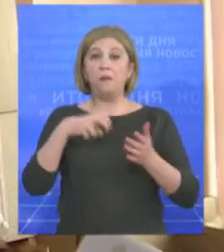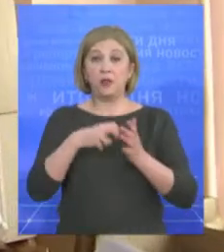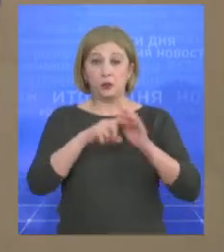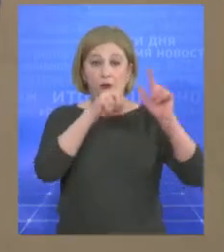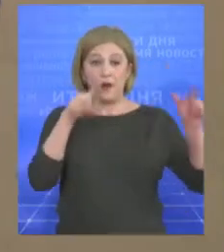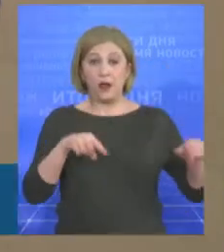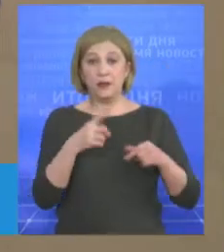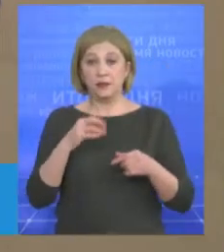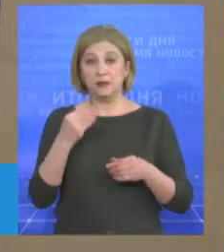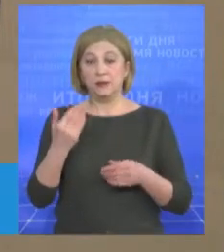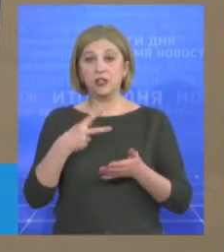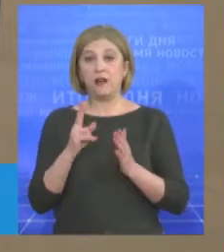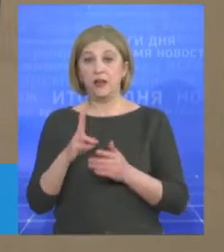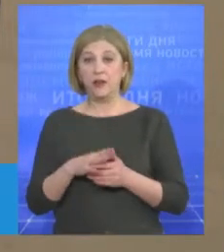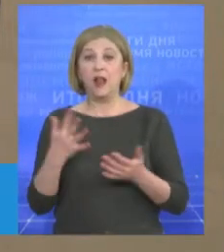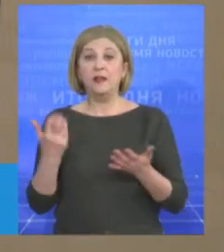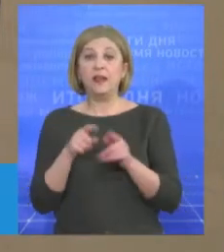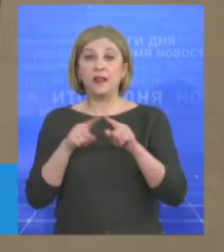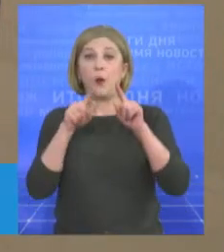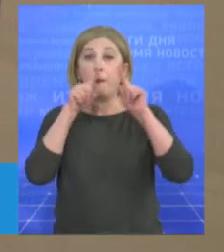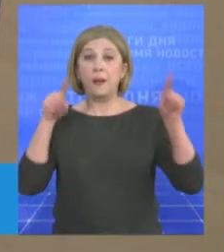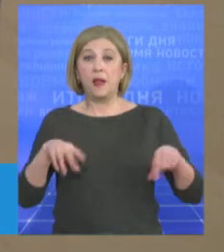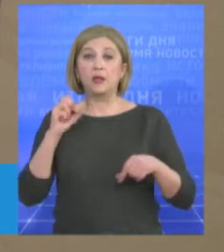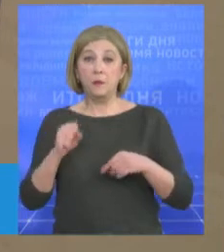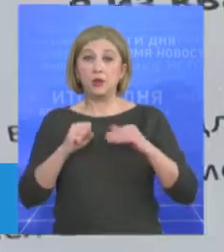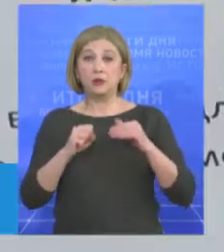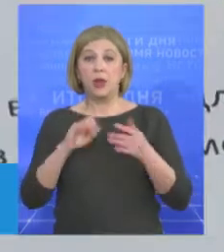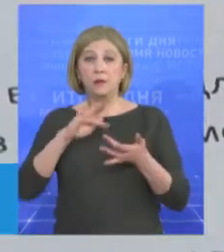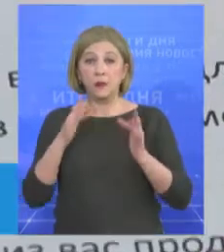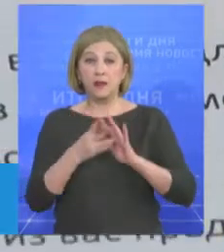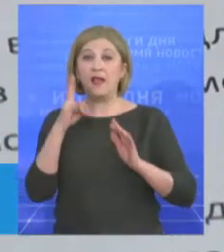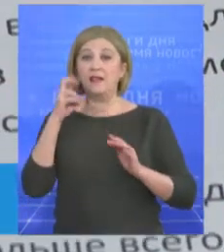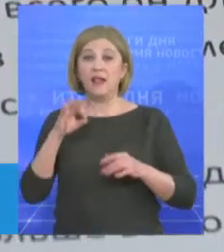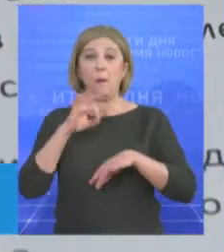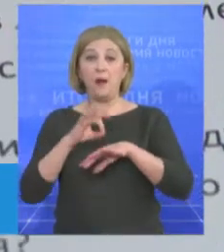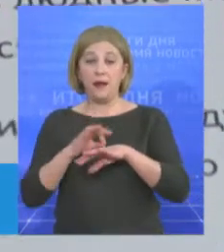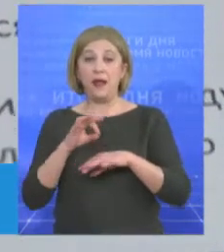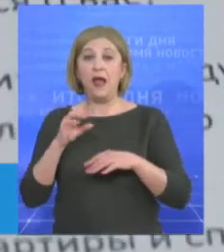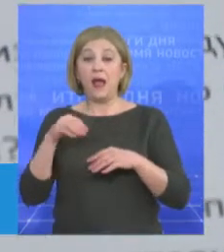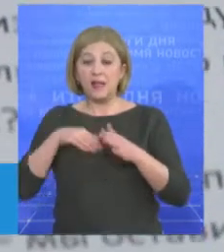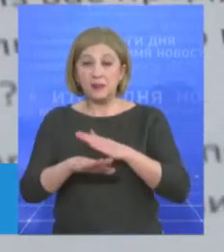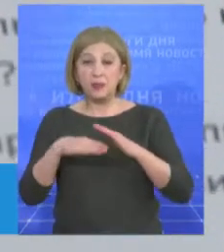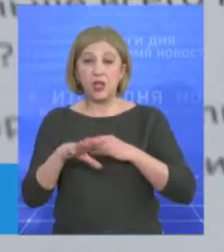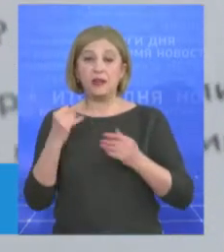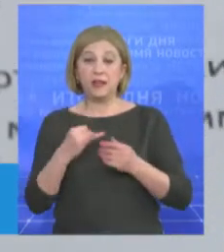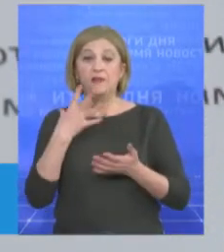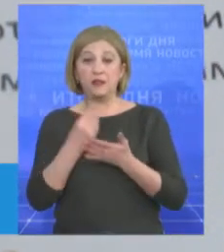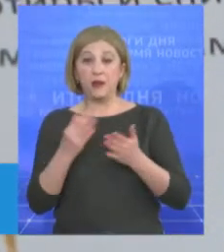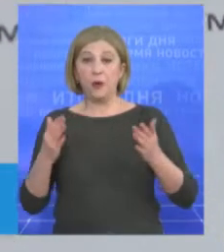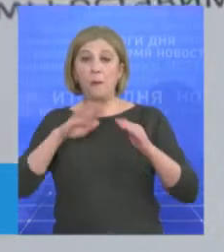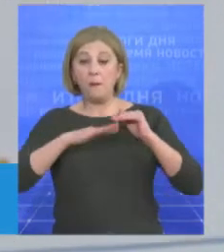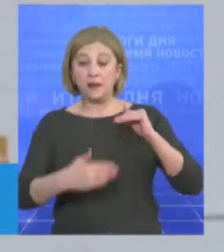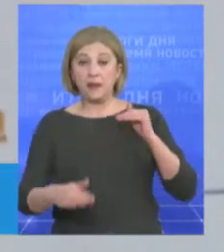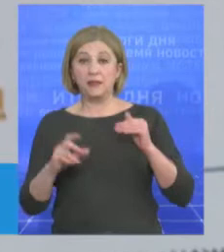вашей квартирой. Найти такой спасательный бланк можно на платформе «Челябинск не болей». Распечатать и разместить в своем подъезде.